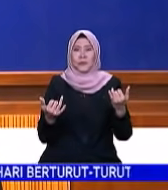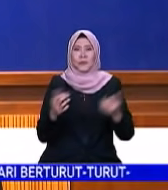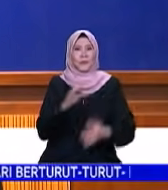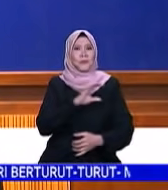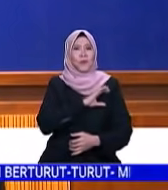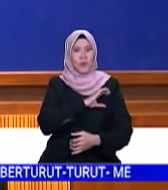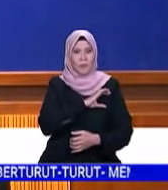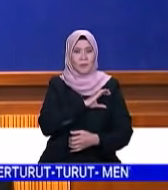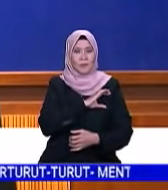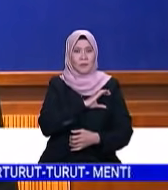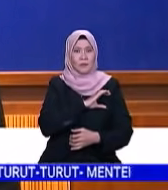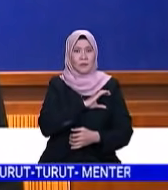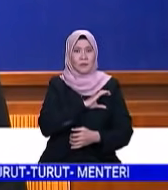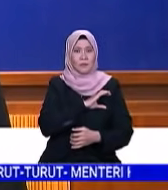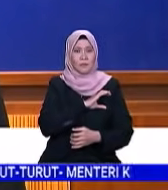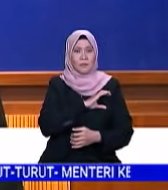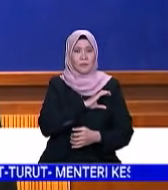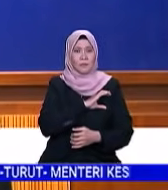membuat